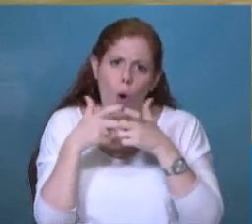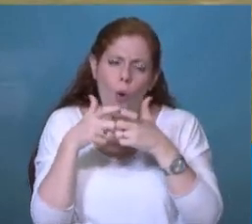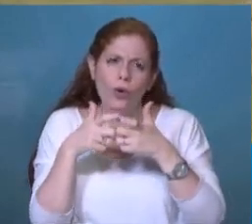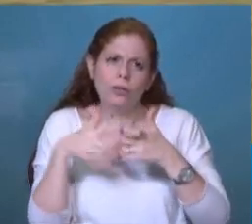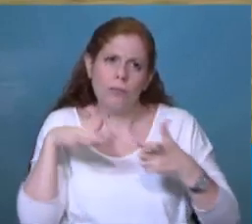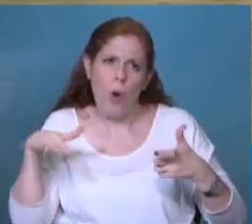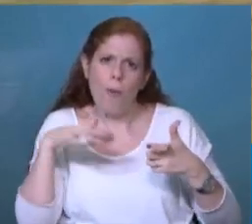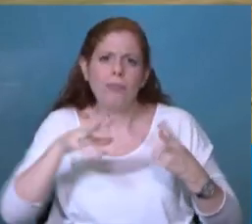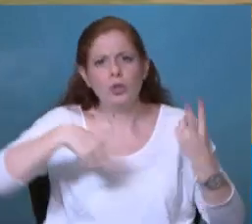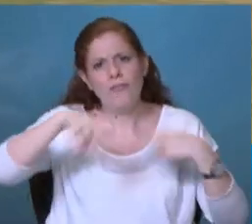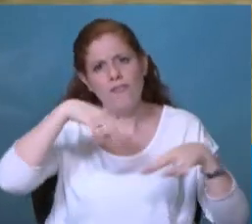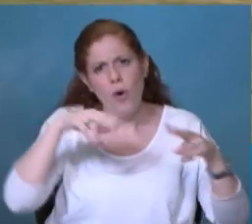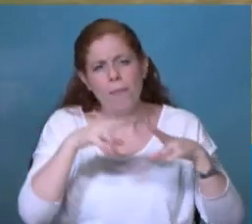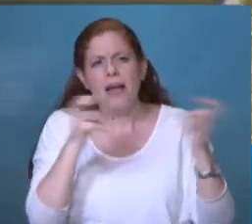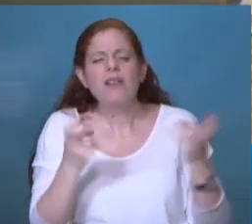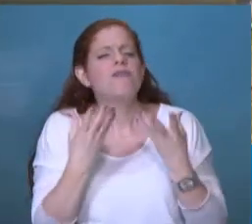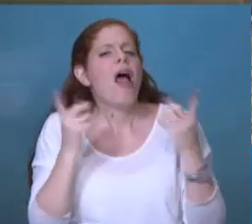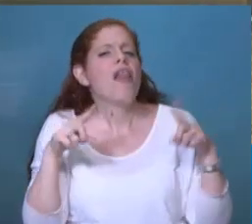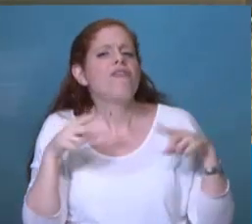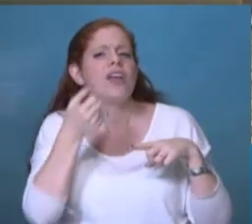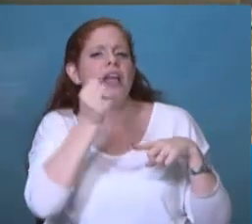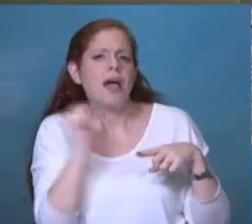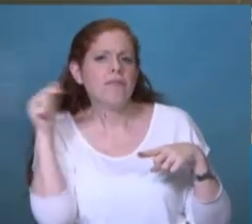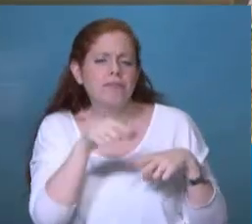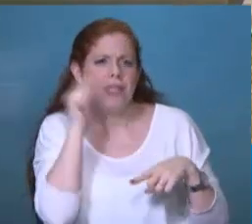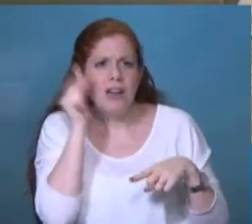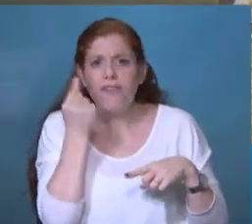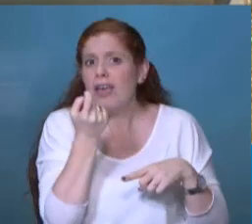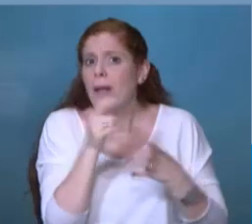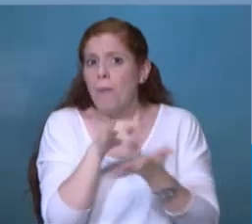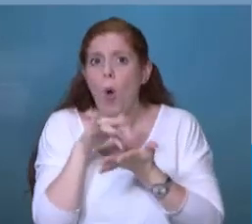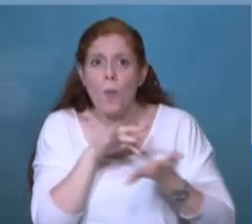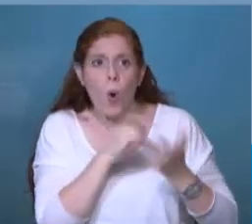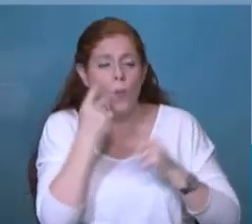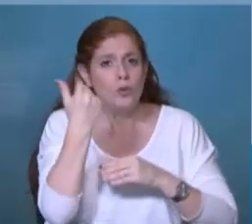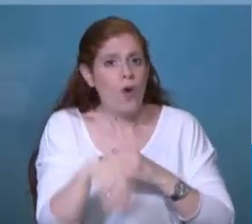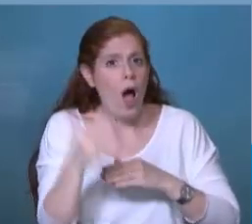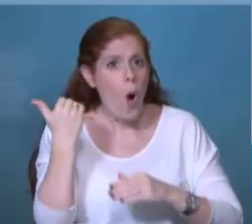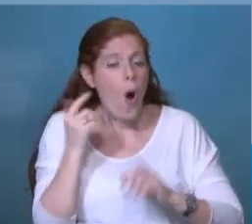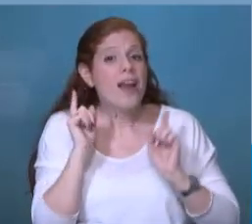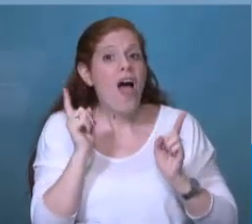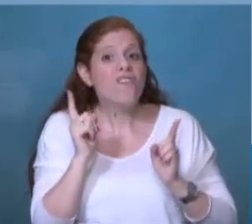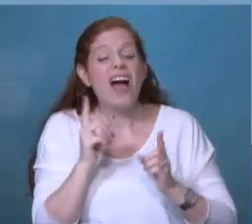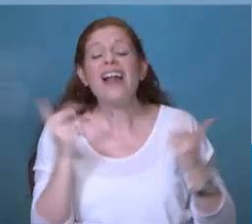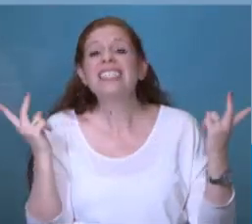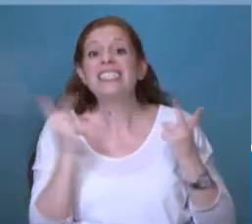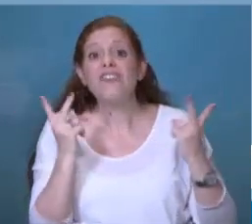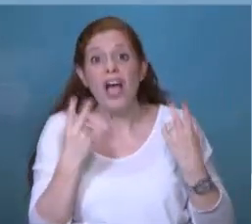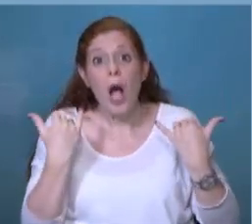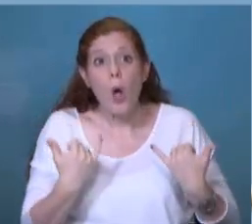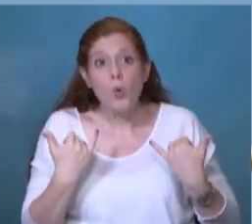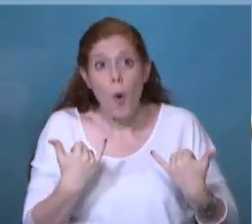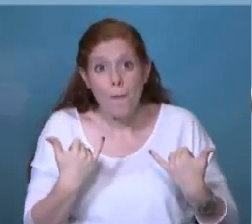ובכלל אלפי תיירים גודשים את תל אביב כמעט בכל מקום בשבוע האחרון, אבל אין ספק, היום